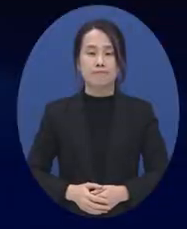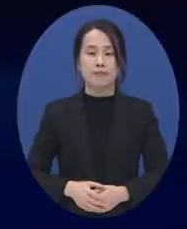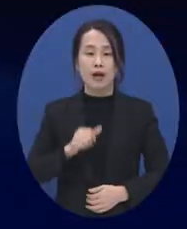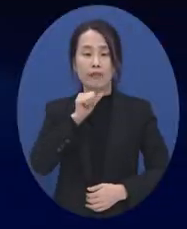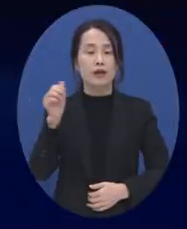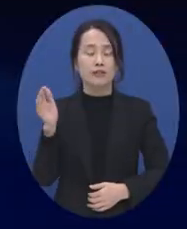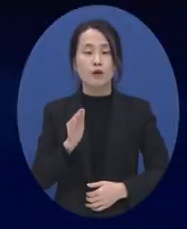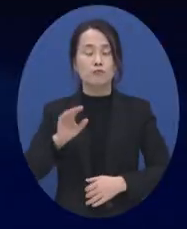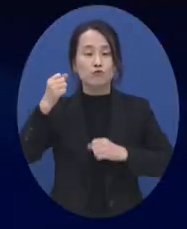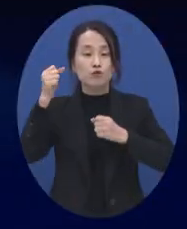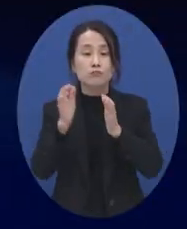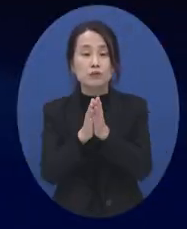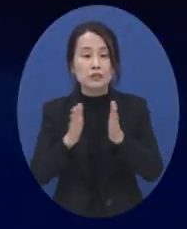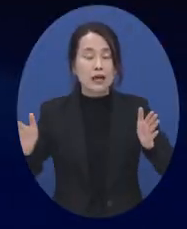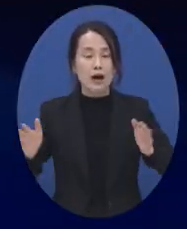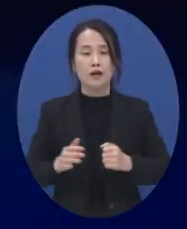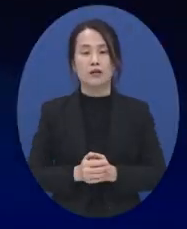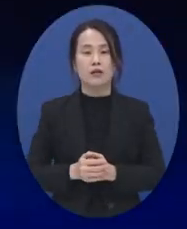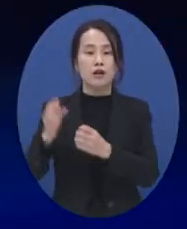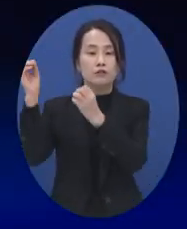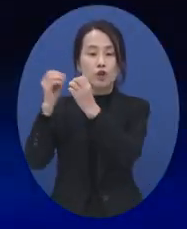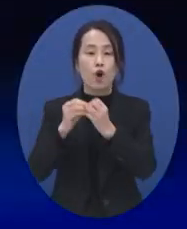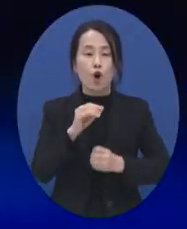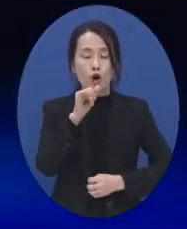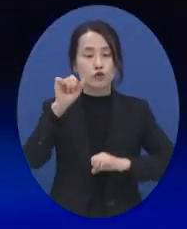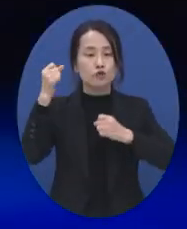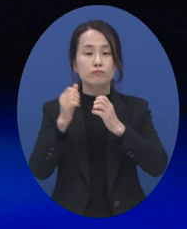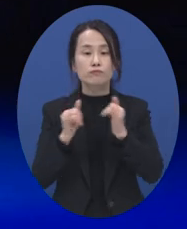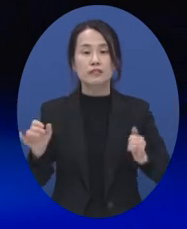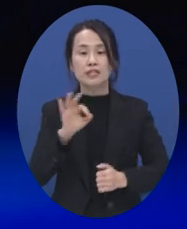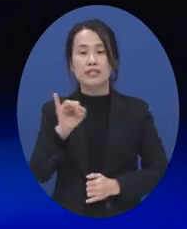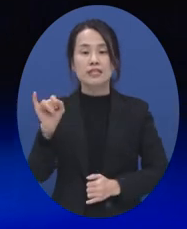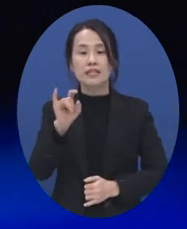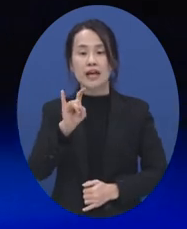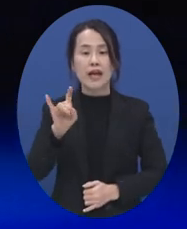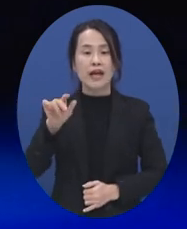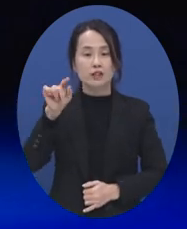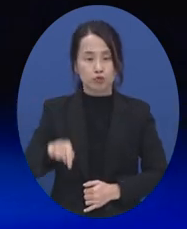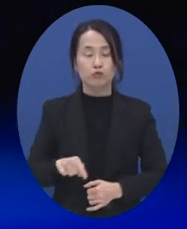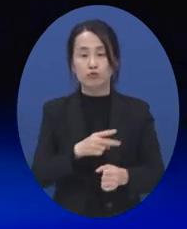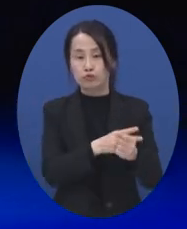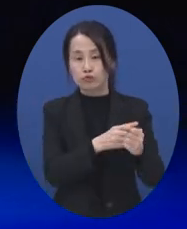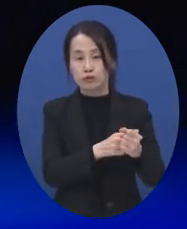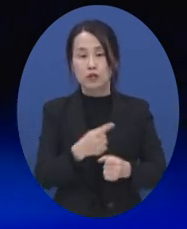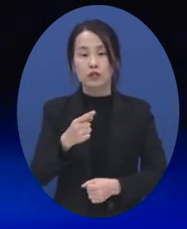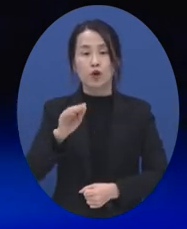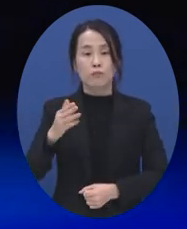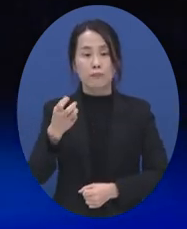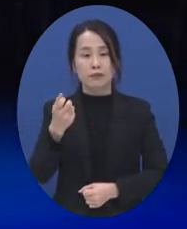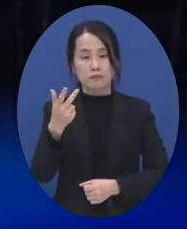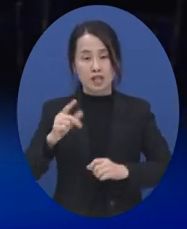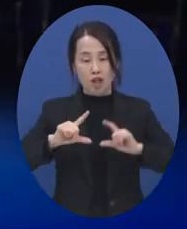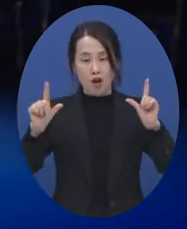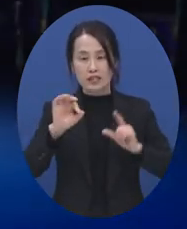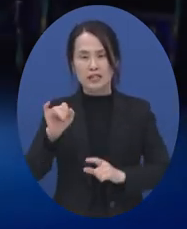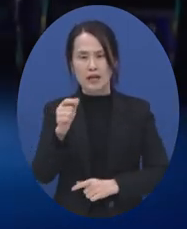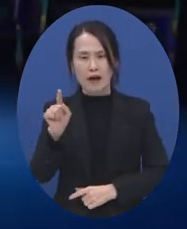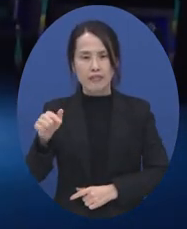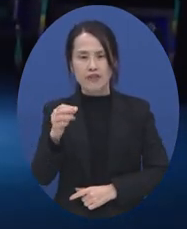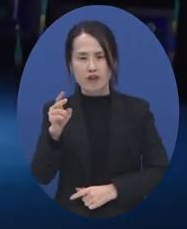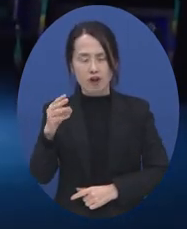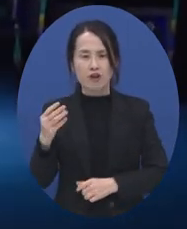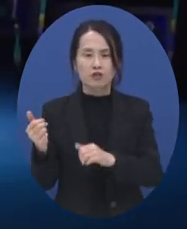5살 때부터 춤을 시작해 20에 적통을 위한 춤꾼 이해 주선 3 지난 1987년 이안을 13 운구 행렬